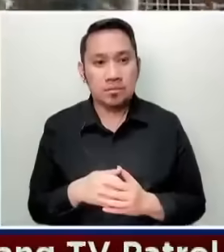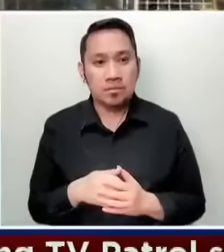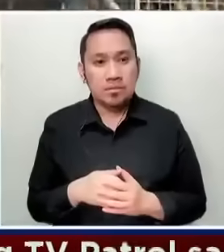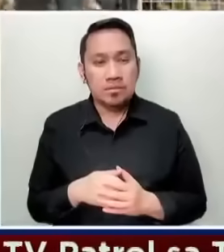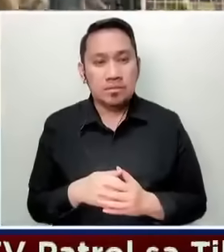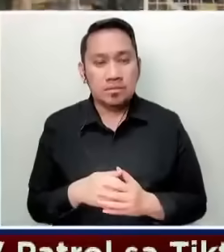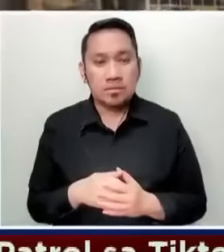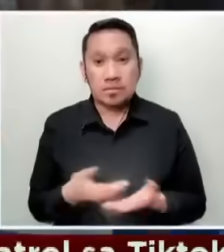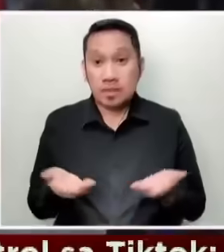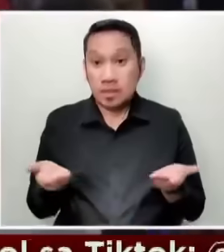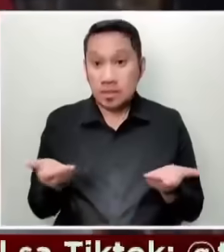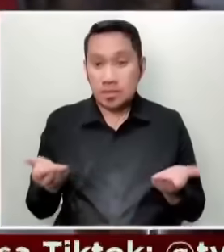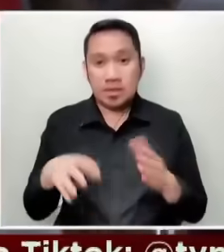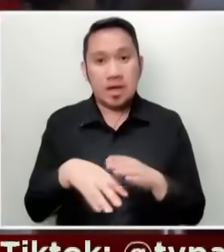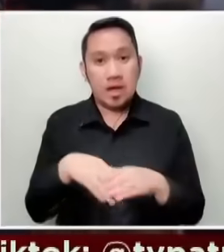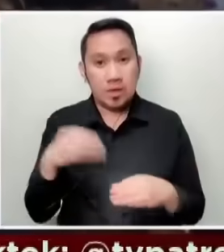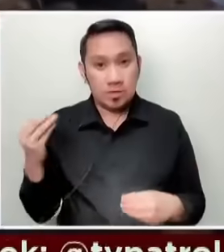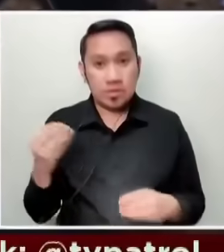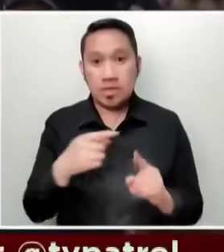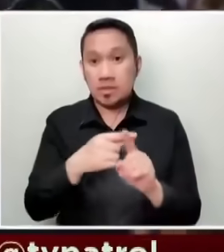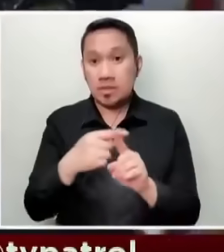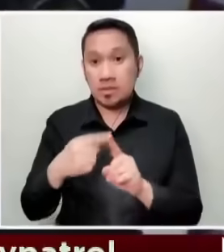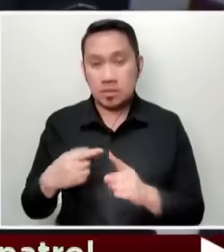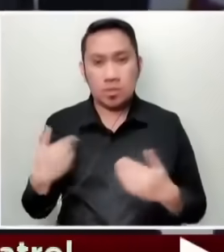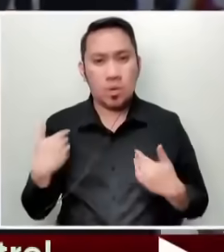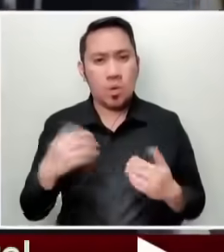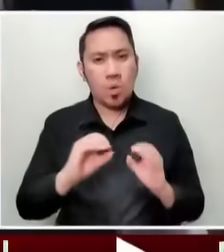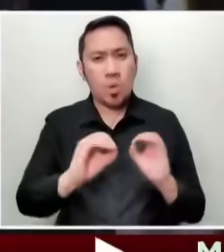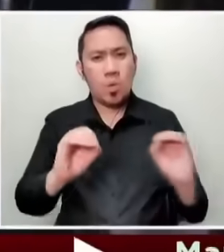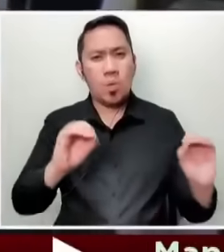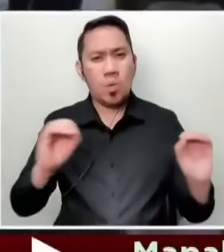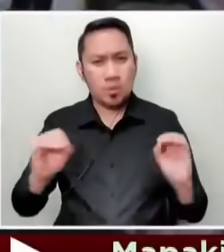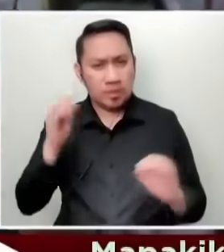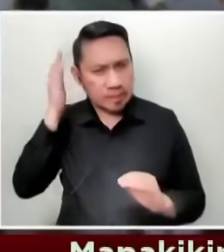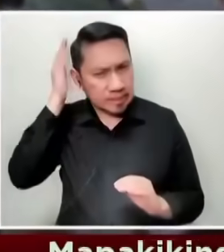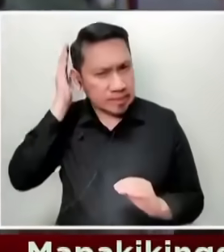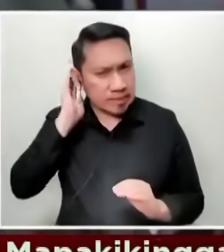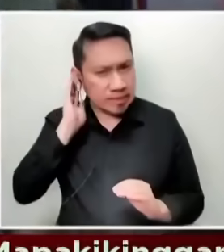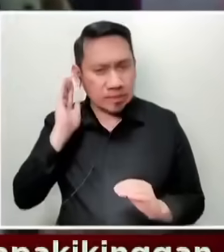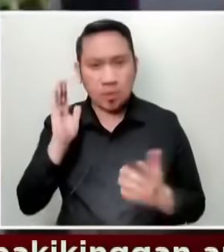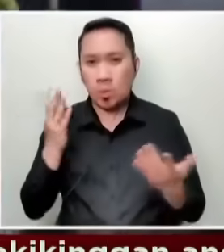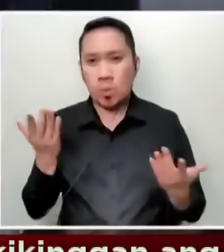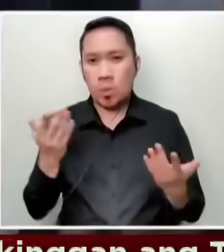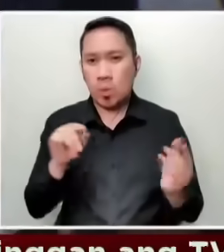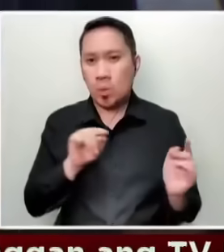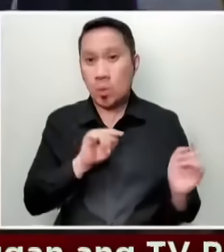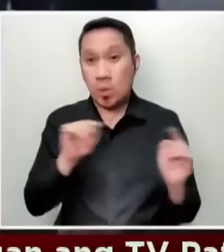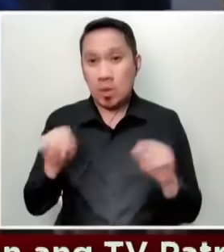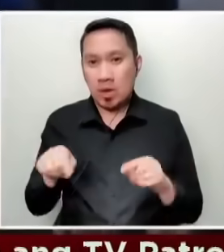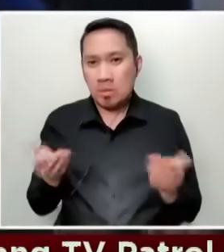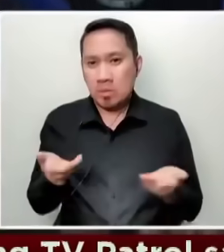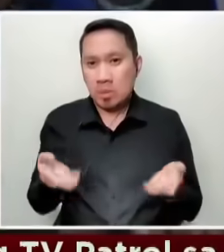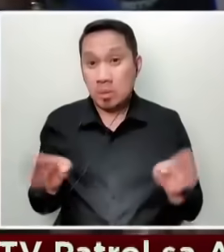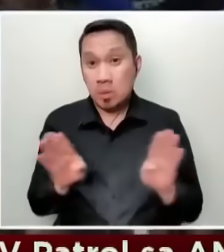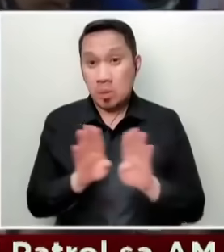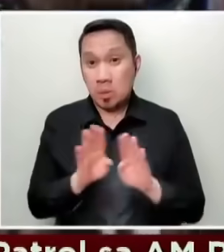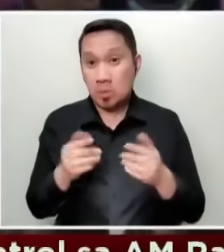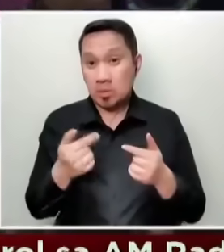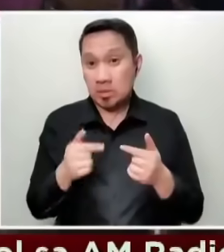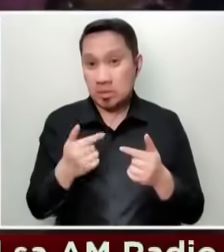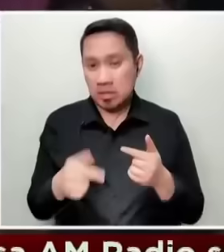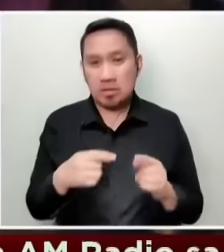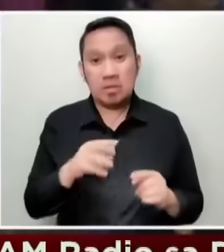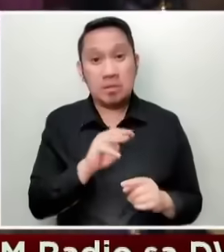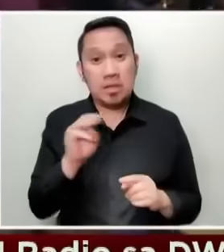Kabayan, dito sa labas ng sementeryo, kanya-kanyang pakiusap ang mga hindi nakahabol dito sa pagsasara ng gate ng Manila